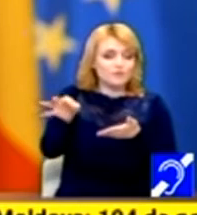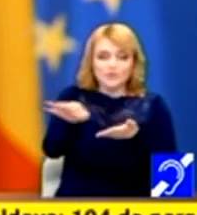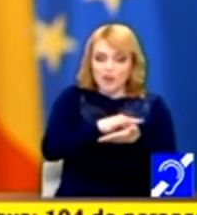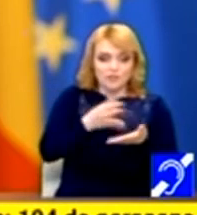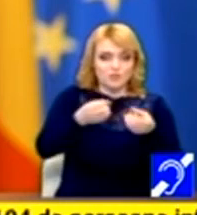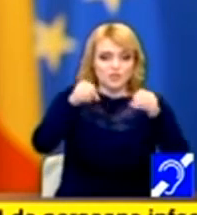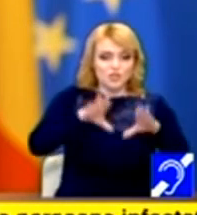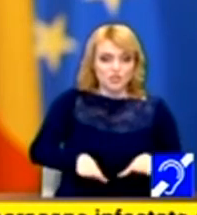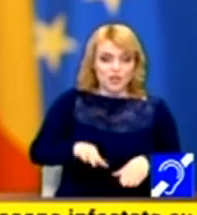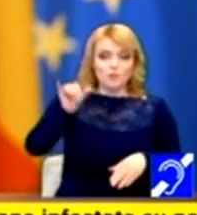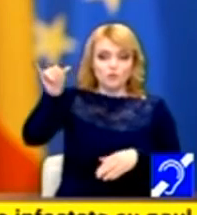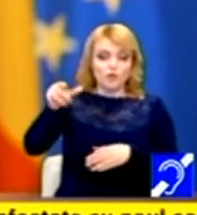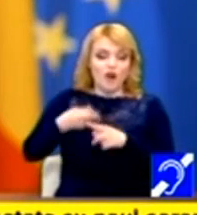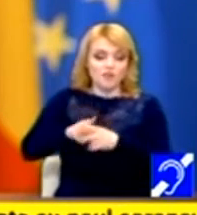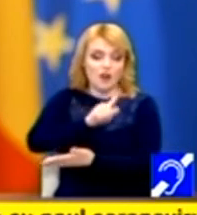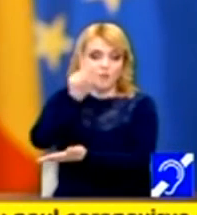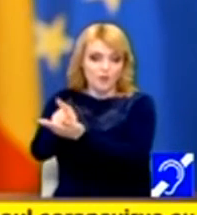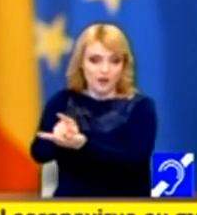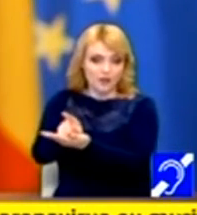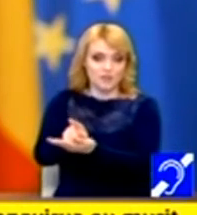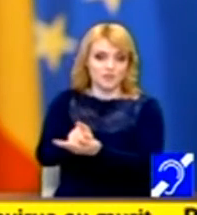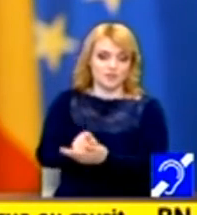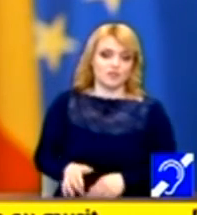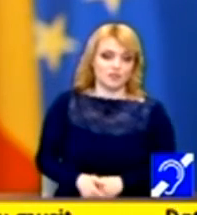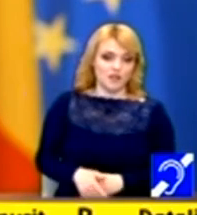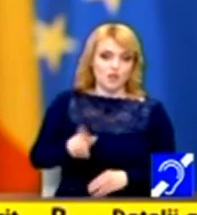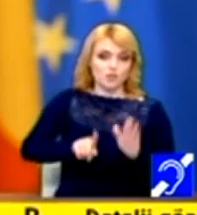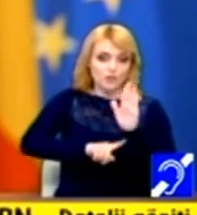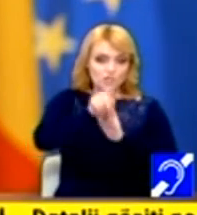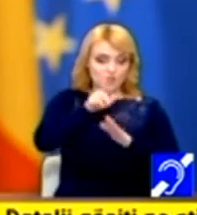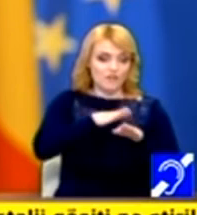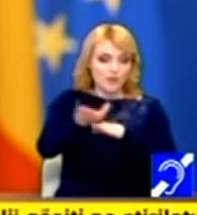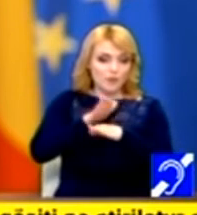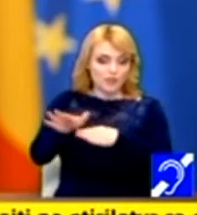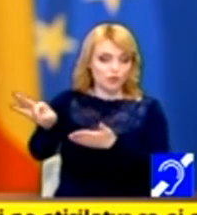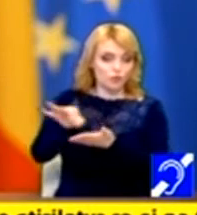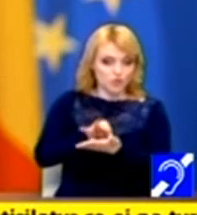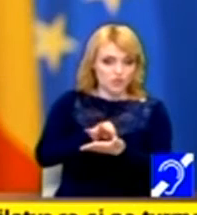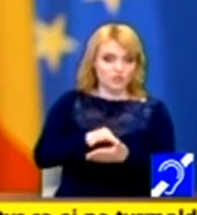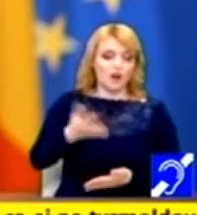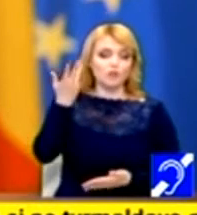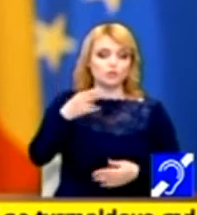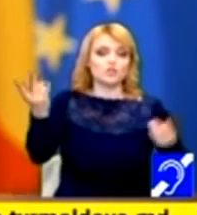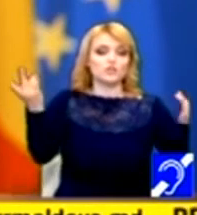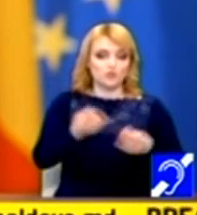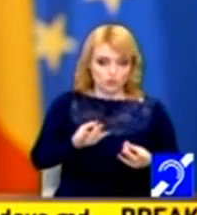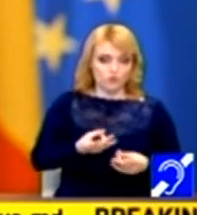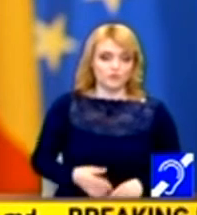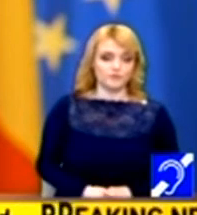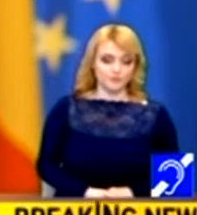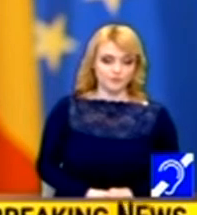că el are instrumentele executive pentru a le pune în practică rapid atunci când se